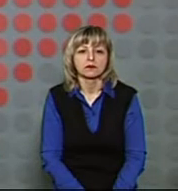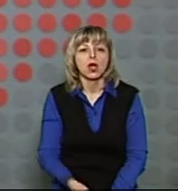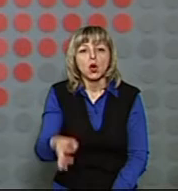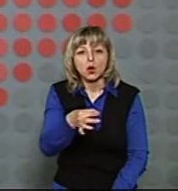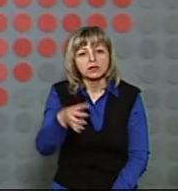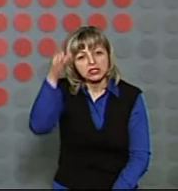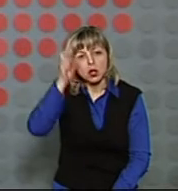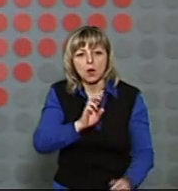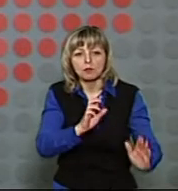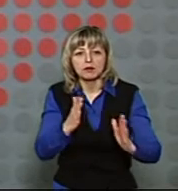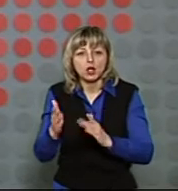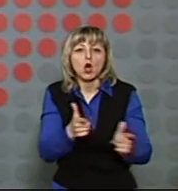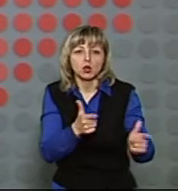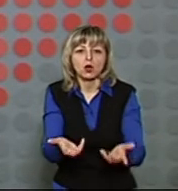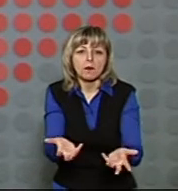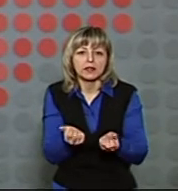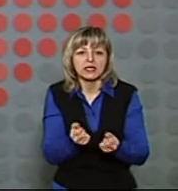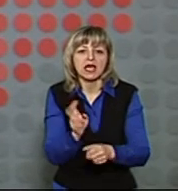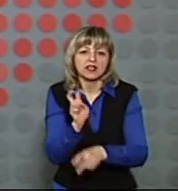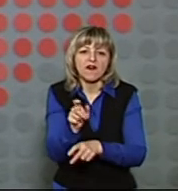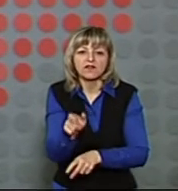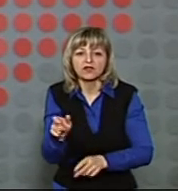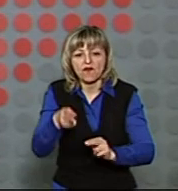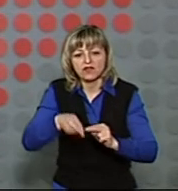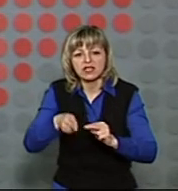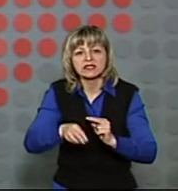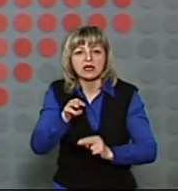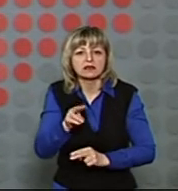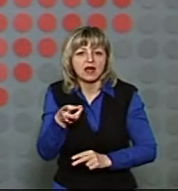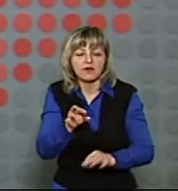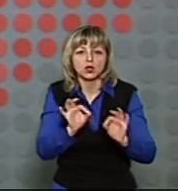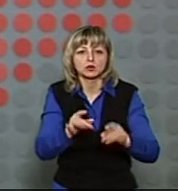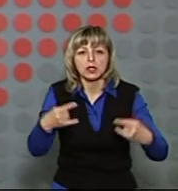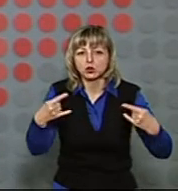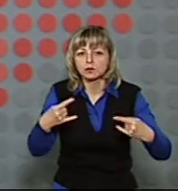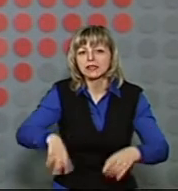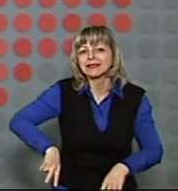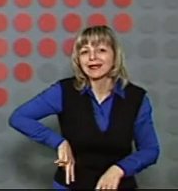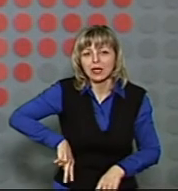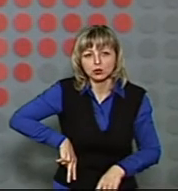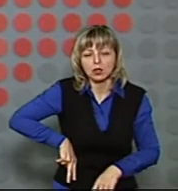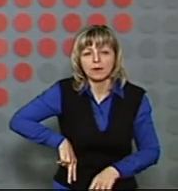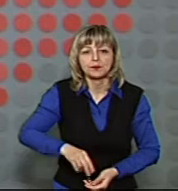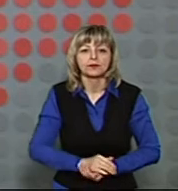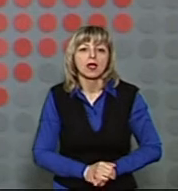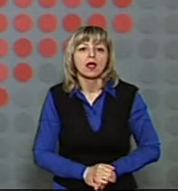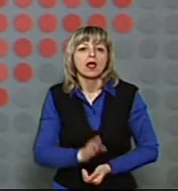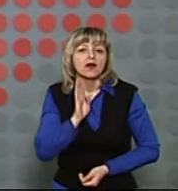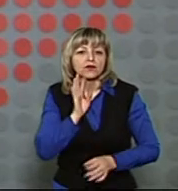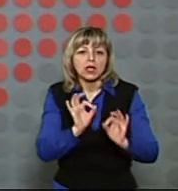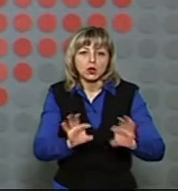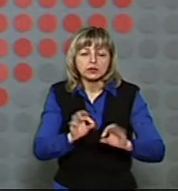Обласна наукова бібліотека готова прийняти відвідувачів в кінці травня, розповіла Суспільному директорка Людмила Стасюк. Вона